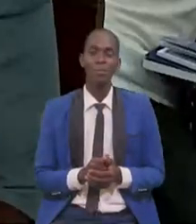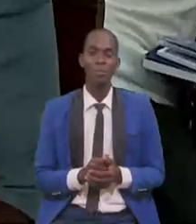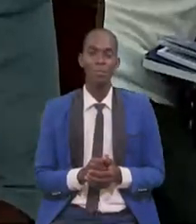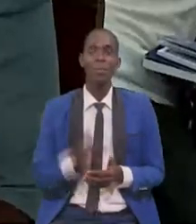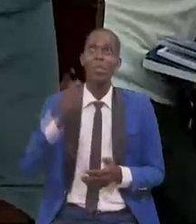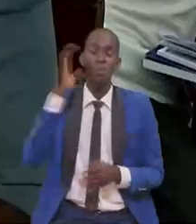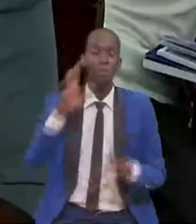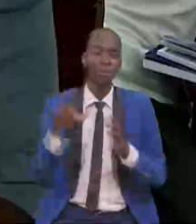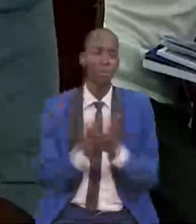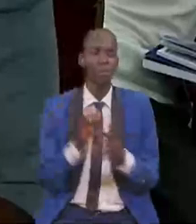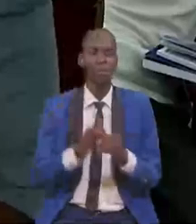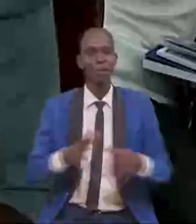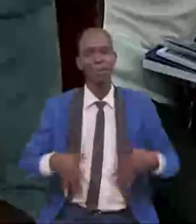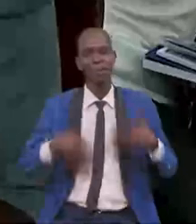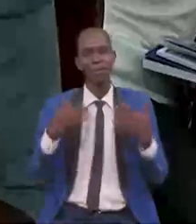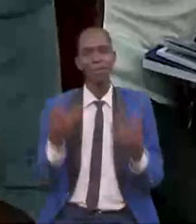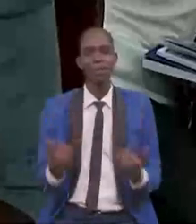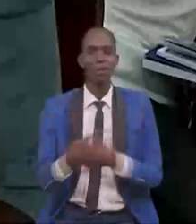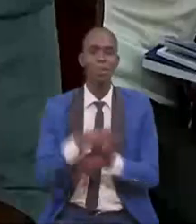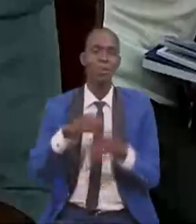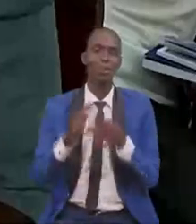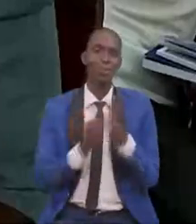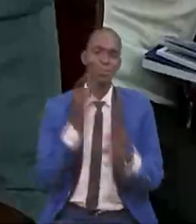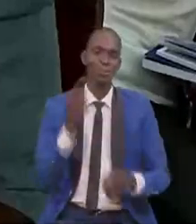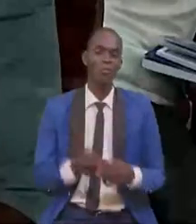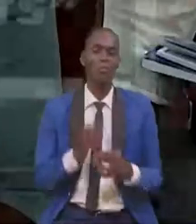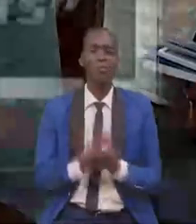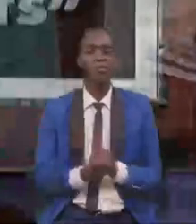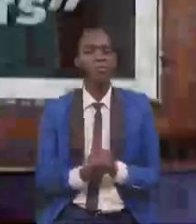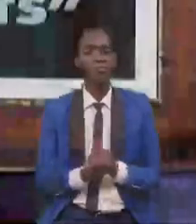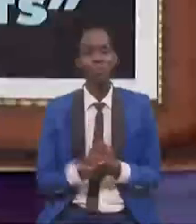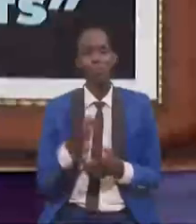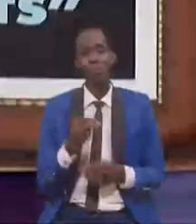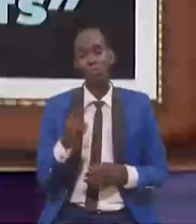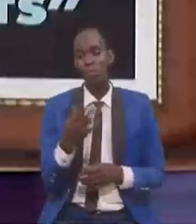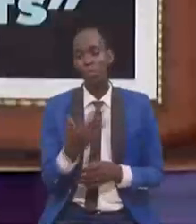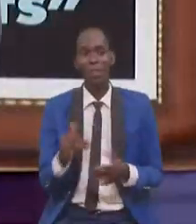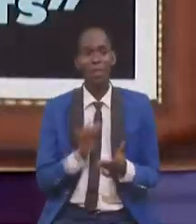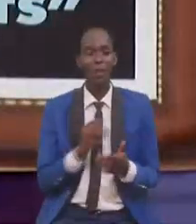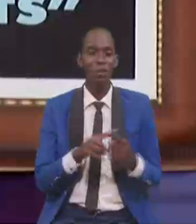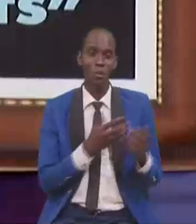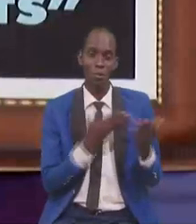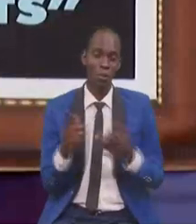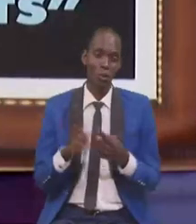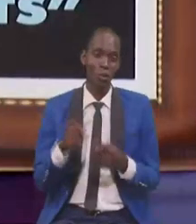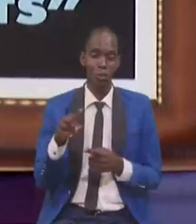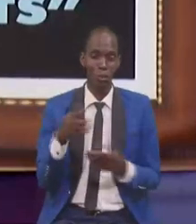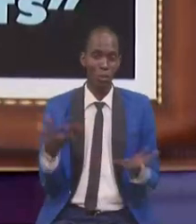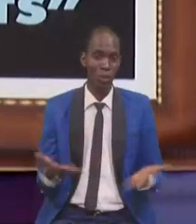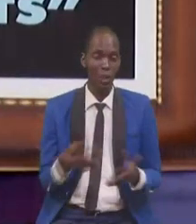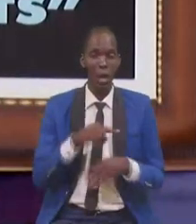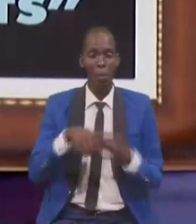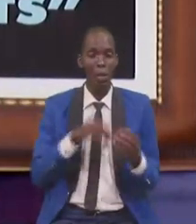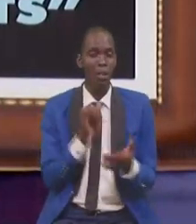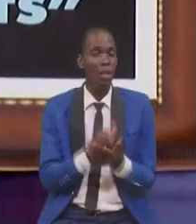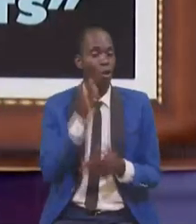Il va répéter cela dans votre vie ce jour. La deuxième chose que je voudrais vous montrer ici, c'est que dans le cas de